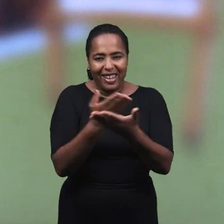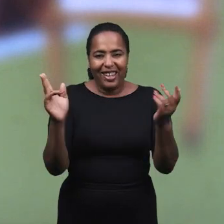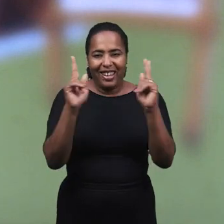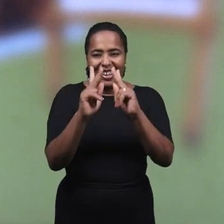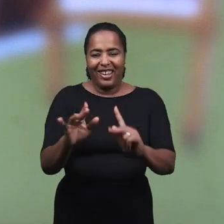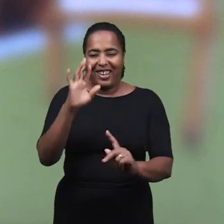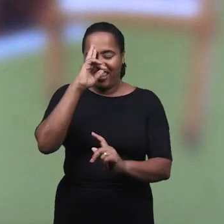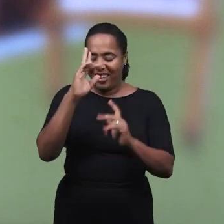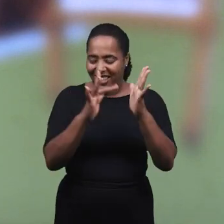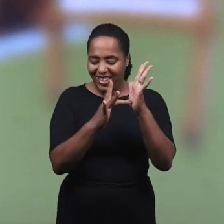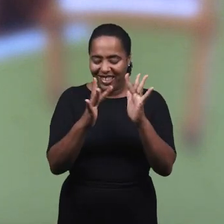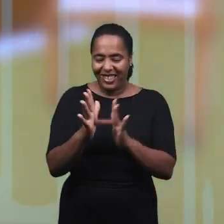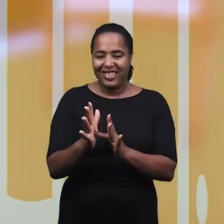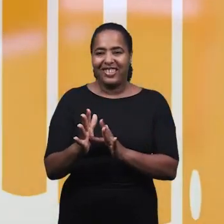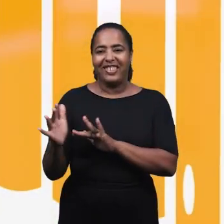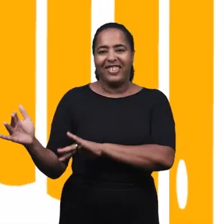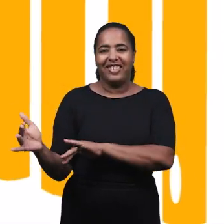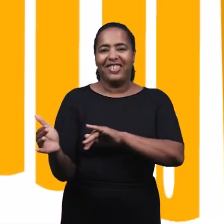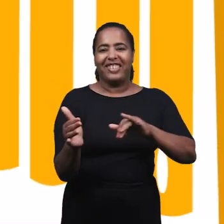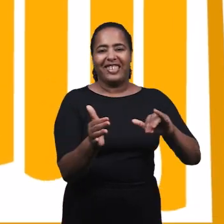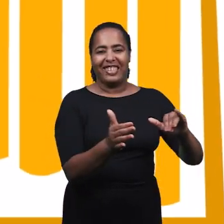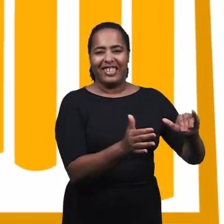Amen. La paix du Seigneur Jésus.